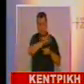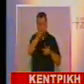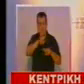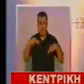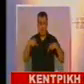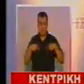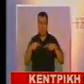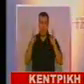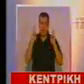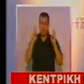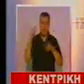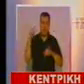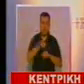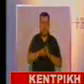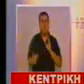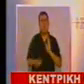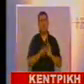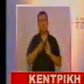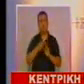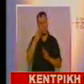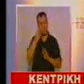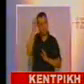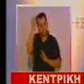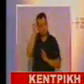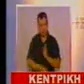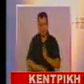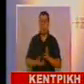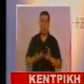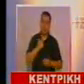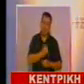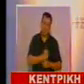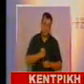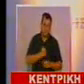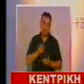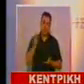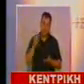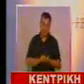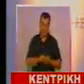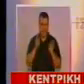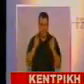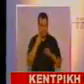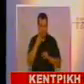Όμως, πολλές φορές αυτές οι ελπίδες έχουν διαψευστεί ιχτρά.